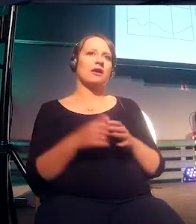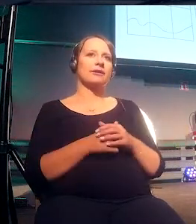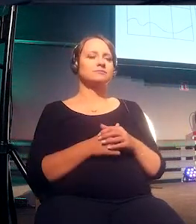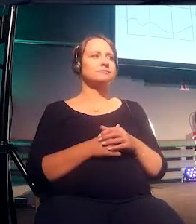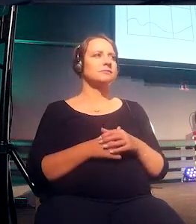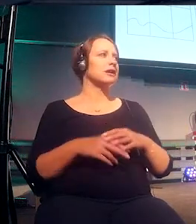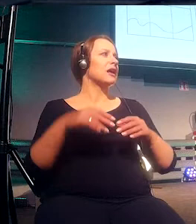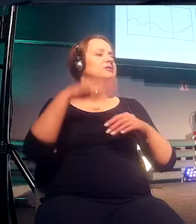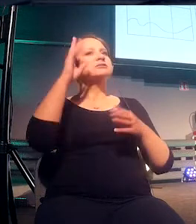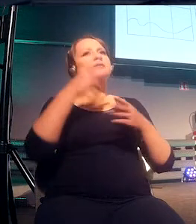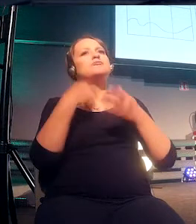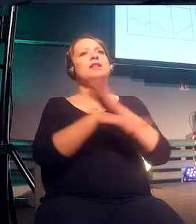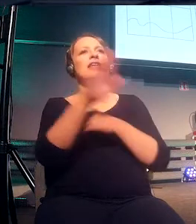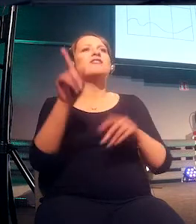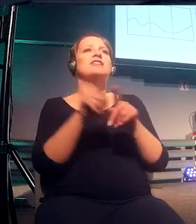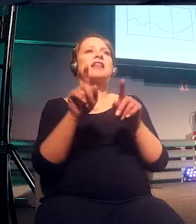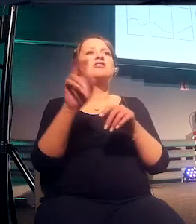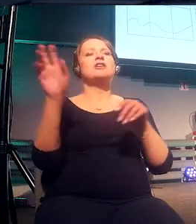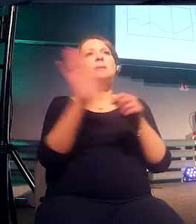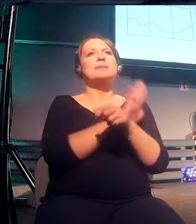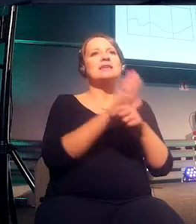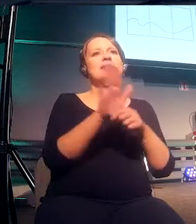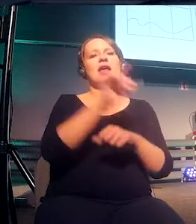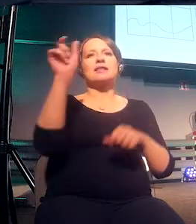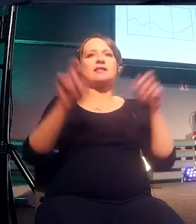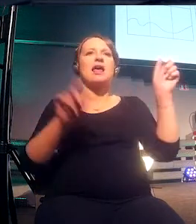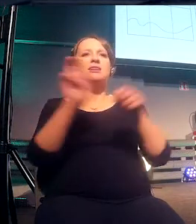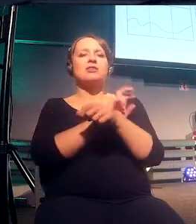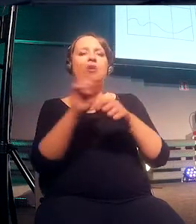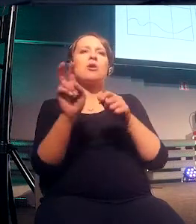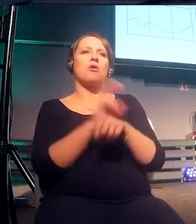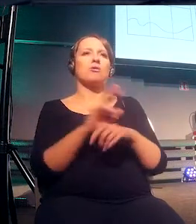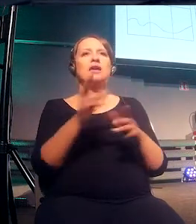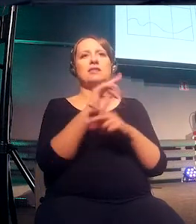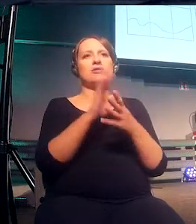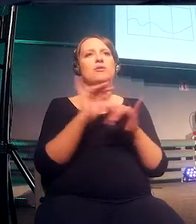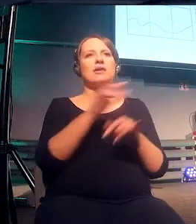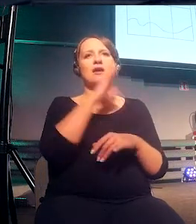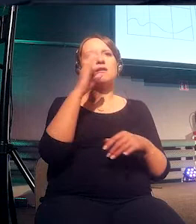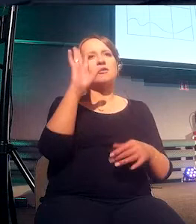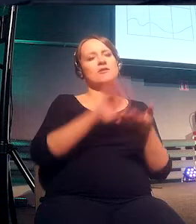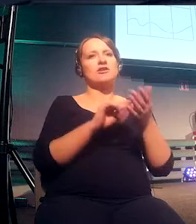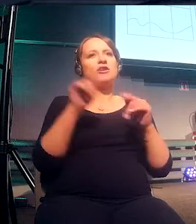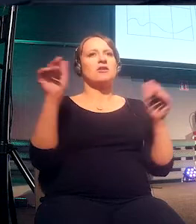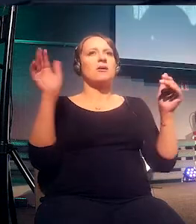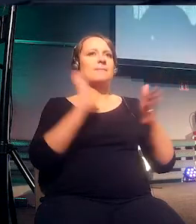z przedstawicielami biznesu i technologii nie jest tak skuteczne, jak umożliwianie im doświadczenia tego bezpośrednio.